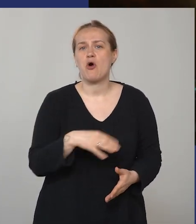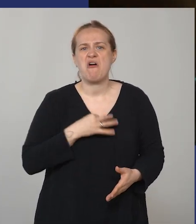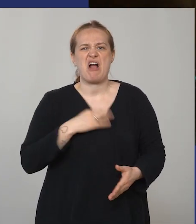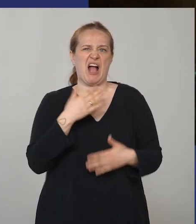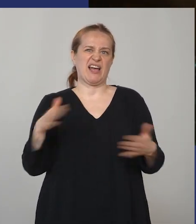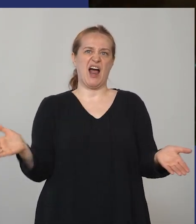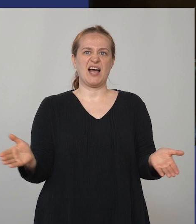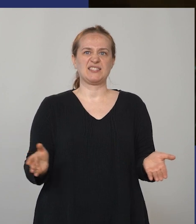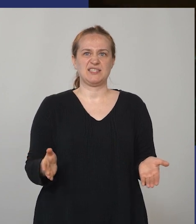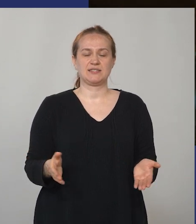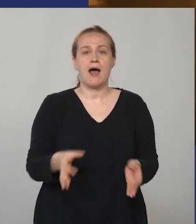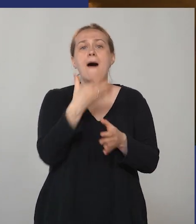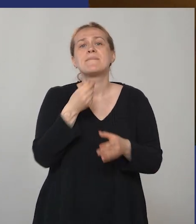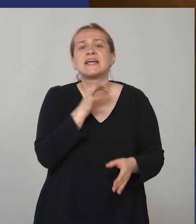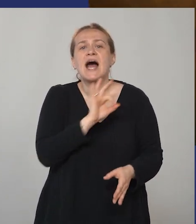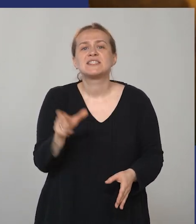это какая разница?